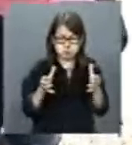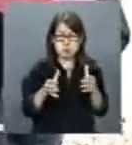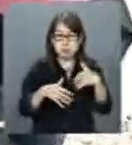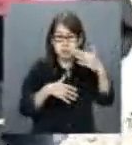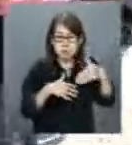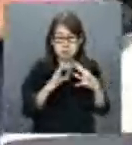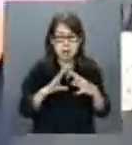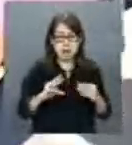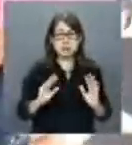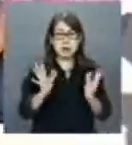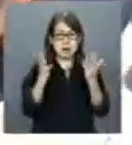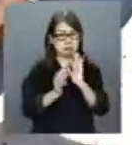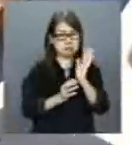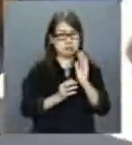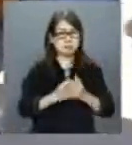ยค่ะ